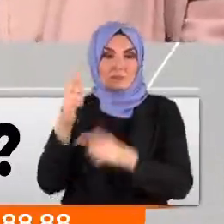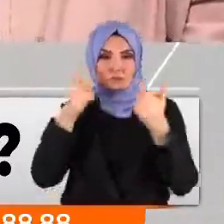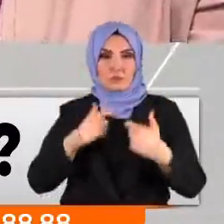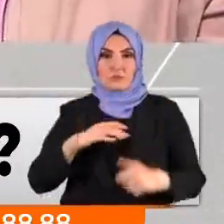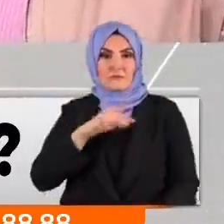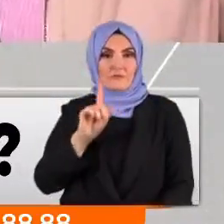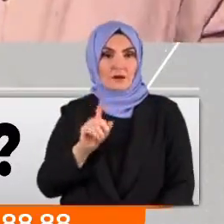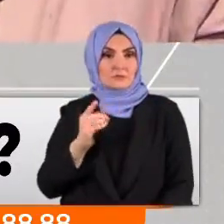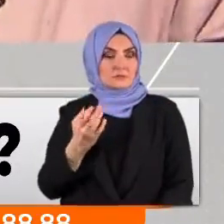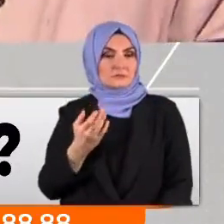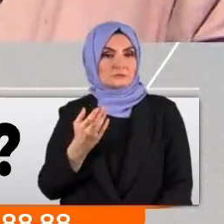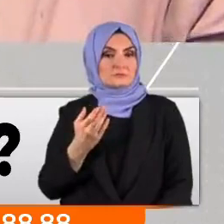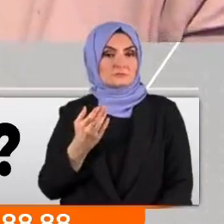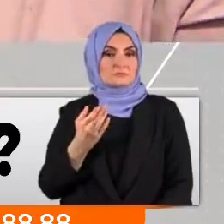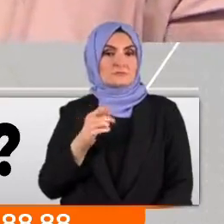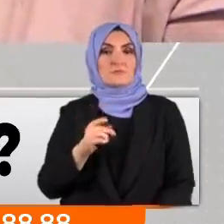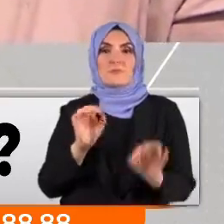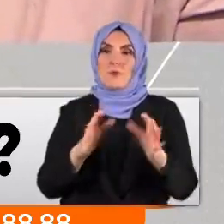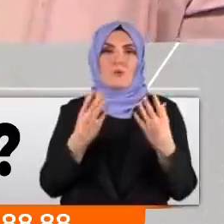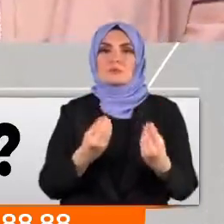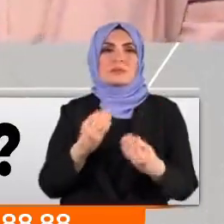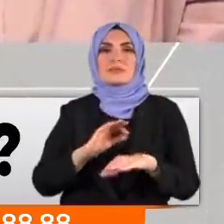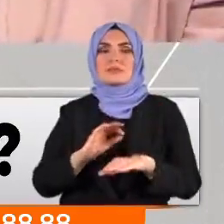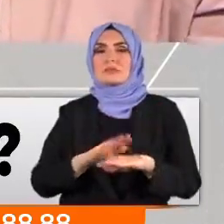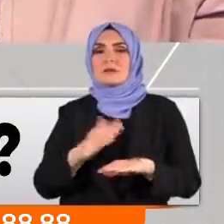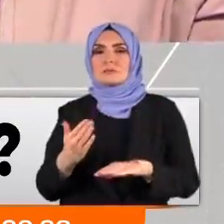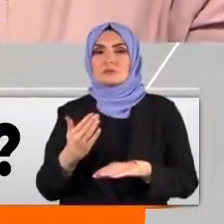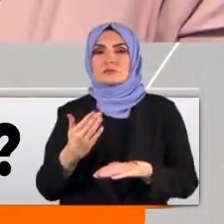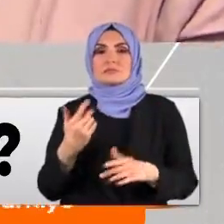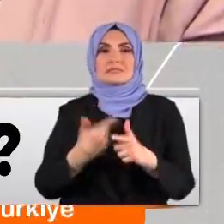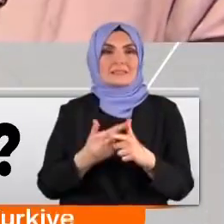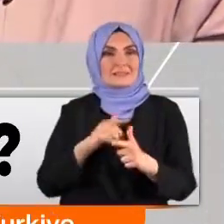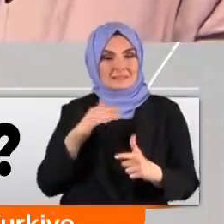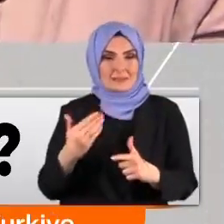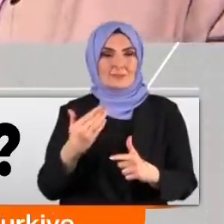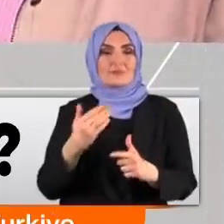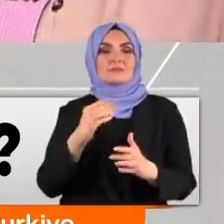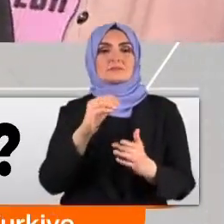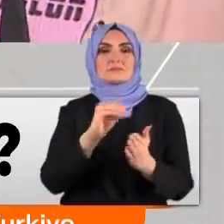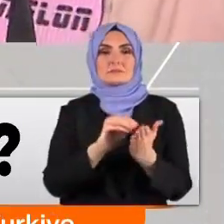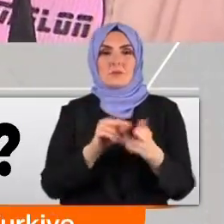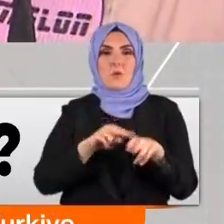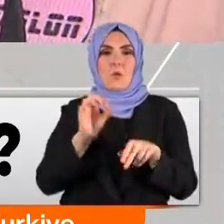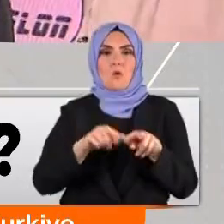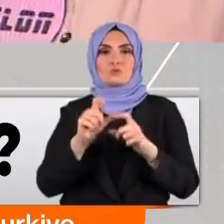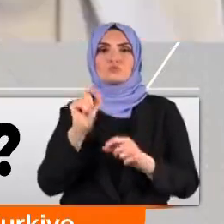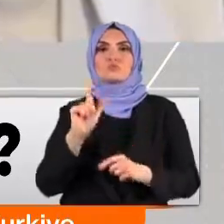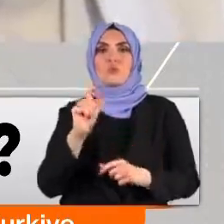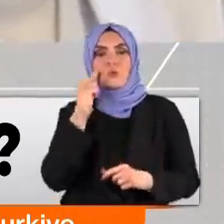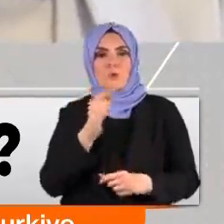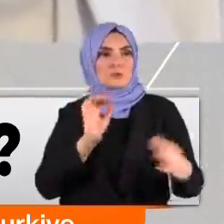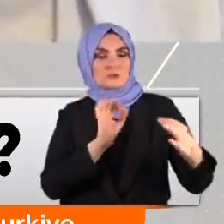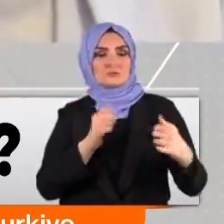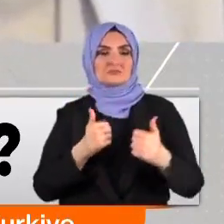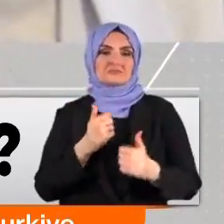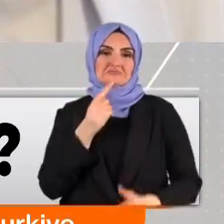olduğu zaman ne yapıyorsunuz? Konsol var. Zaten kiraladıkları zaman kullanacakları falan telefonları her şey çıkıyor. Direkt konsoldan iletişime geçebiliyoruz. Bu